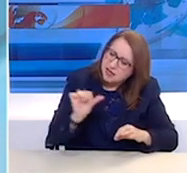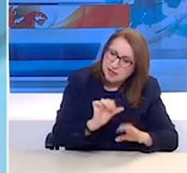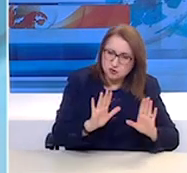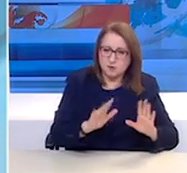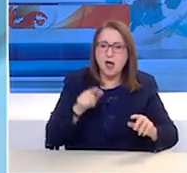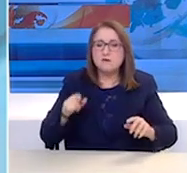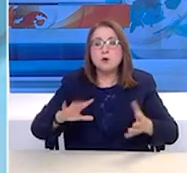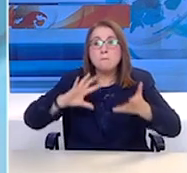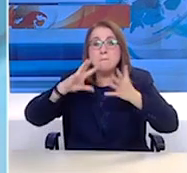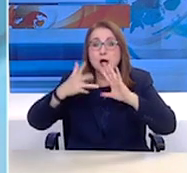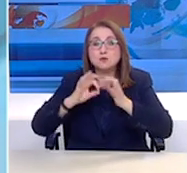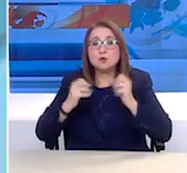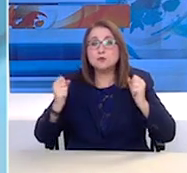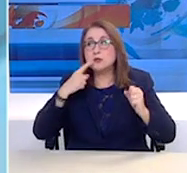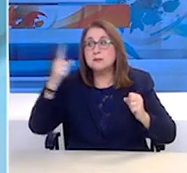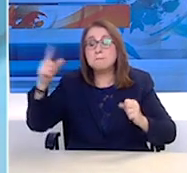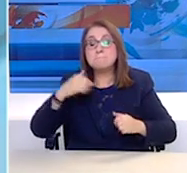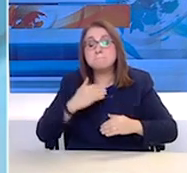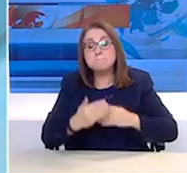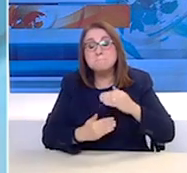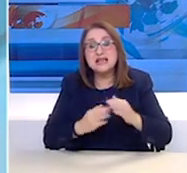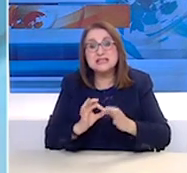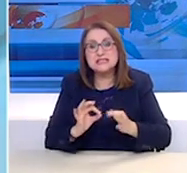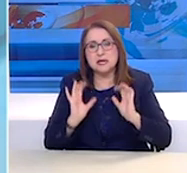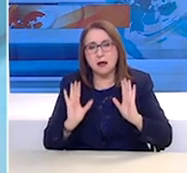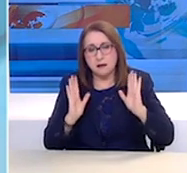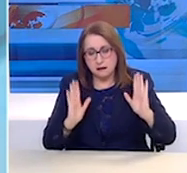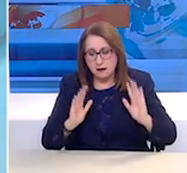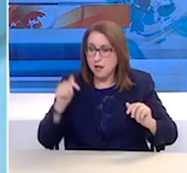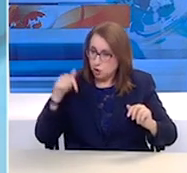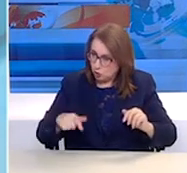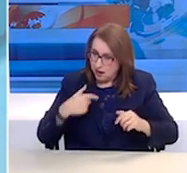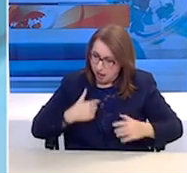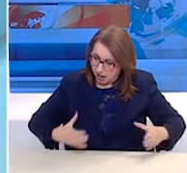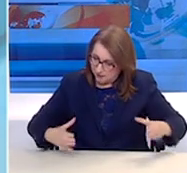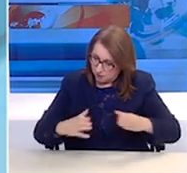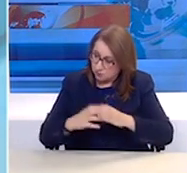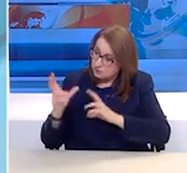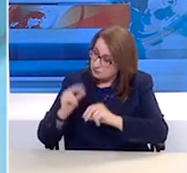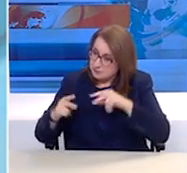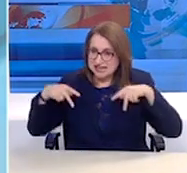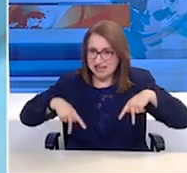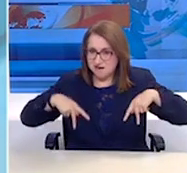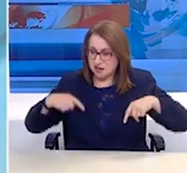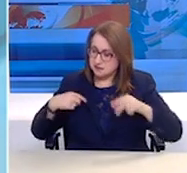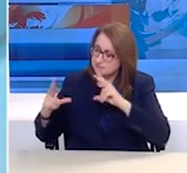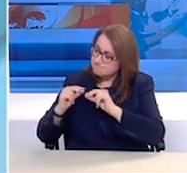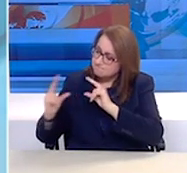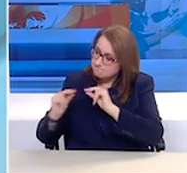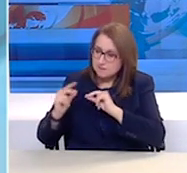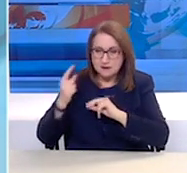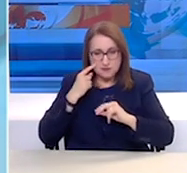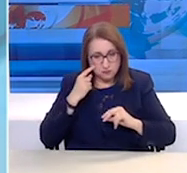Υγείας. Η Επιτροπή μας θα συζητήσει γι' αυτά σε συνεργασία με την ηγεσία. Μας ενδιαφέρουν βασικές παράμετροι, όπως το